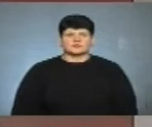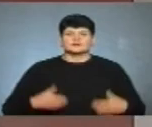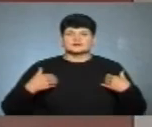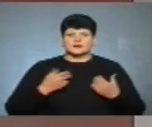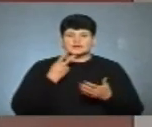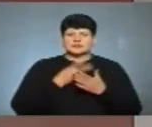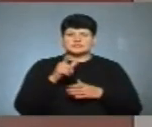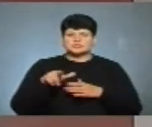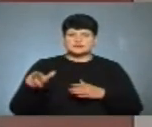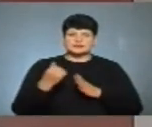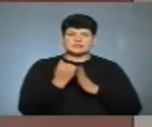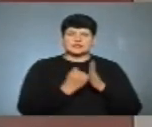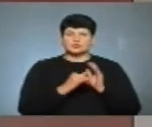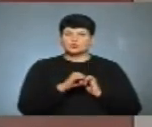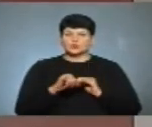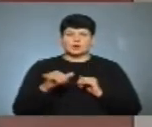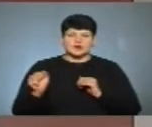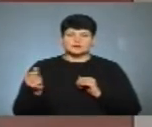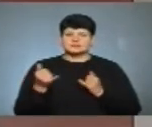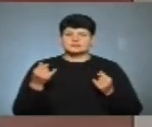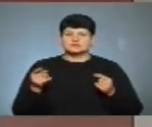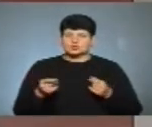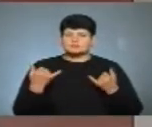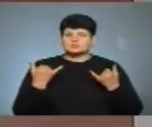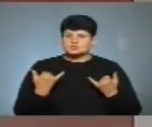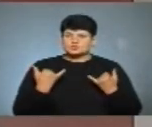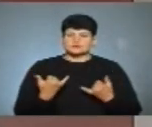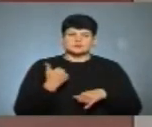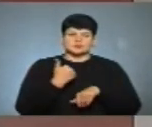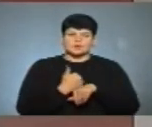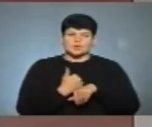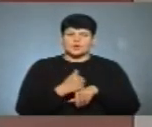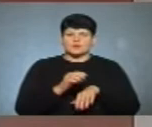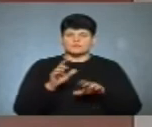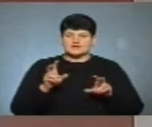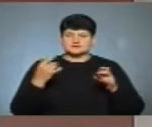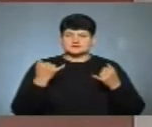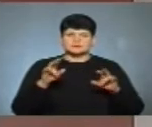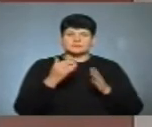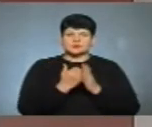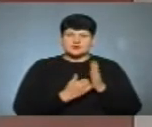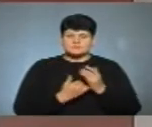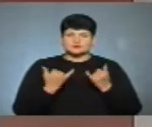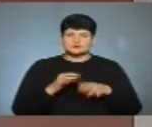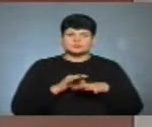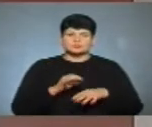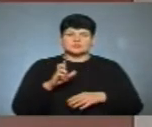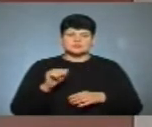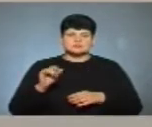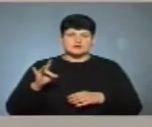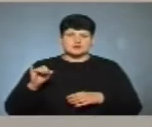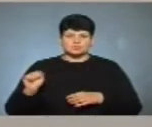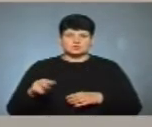Вітаю глядачів телеканалу ЮА Тернопіль. В ефірі програма «Сьогодні головне». У студії ведучі я, Богдана Сарабун, та моя колега Людмила